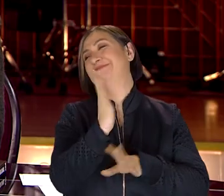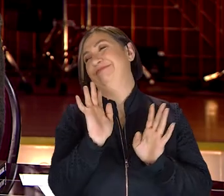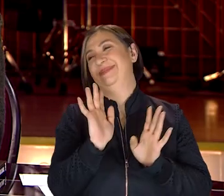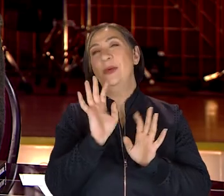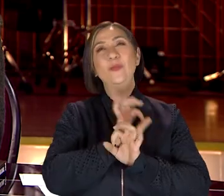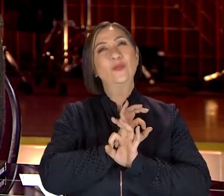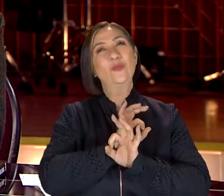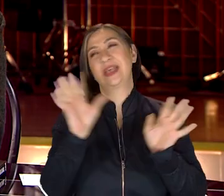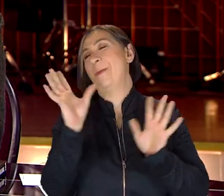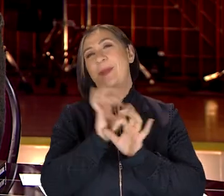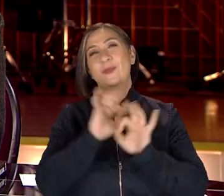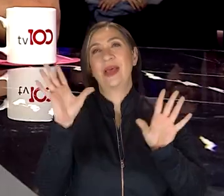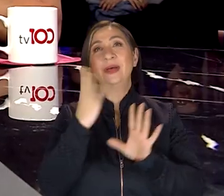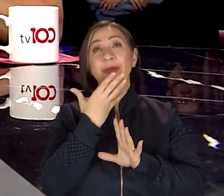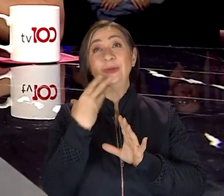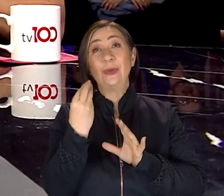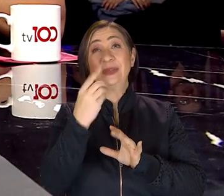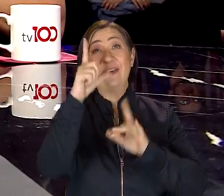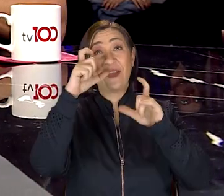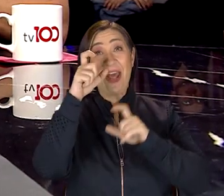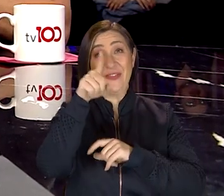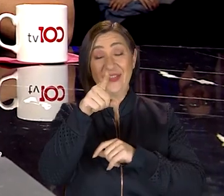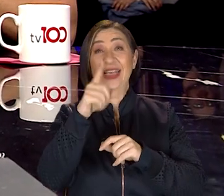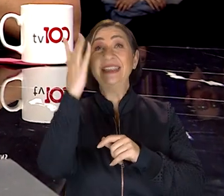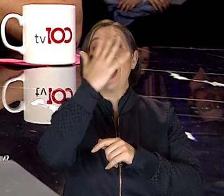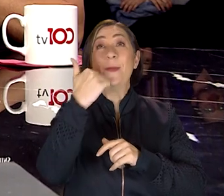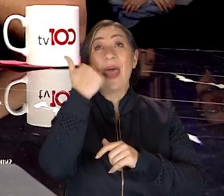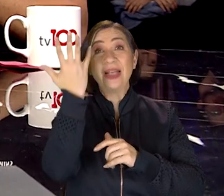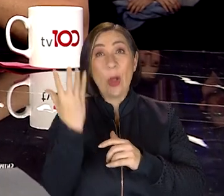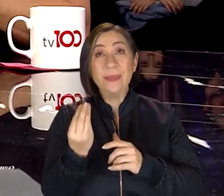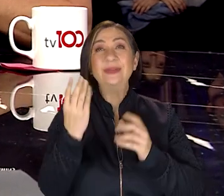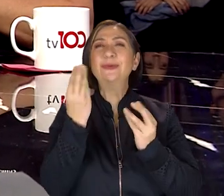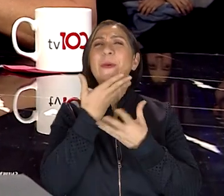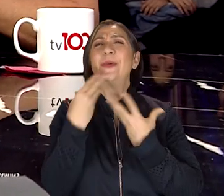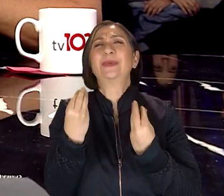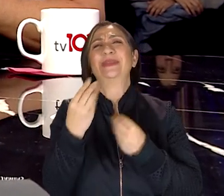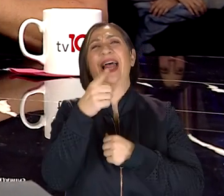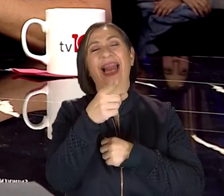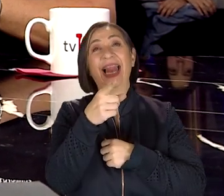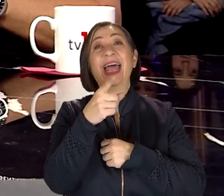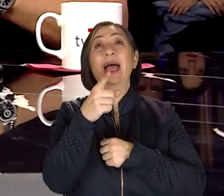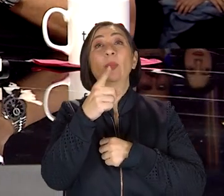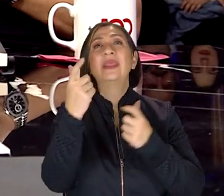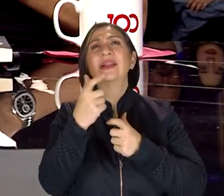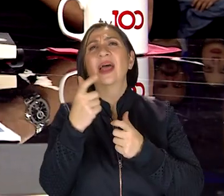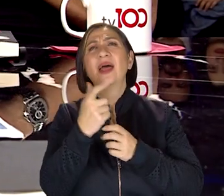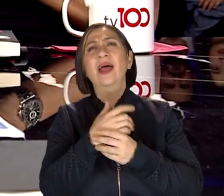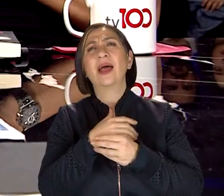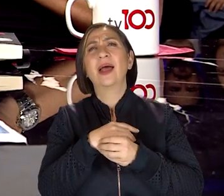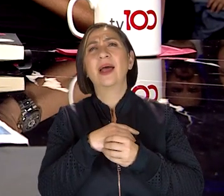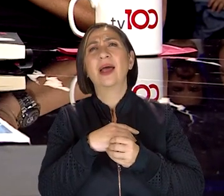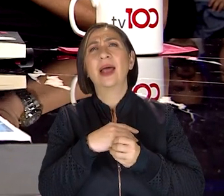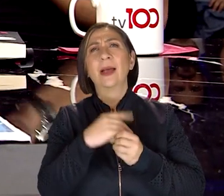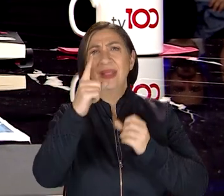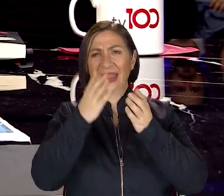yani mükemmel. Evet. Mükemmel. Çok güzel bir fotoğraf ve siyah beyaz olması da çok güzel. Ya bu nerede? Bu nerede bir